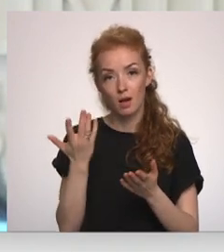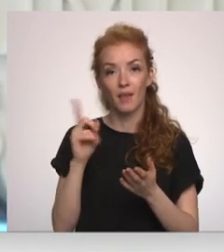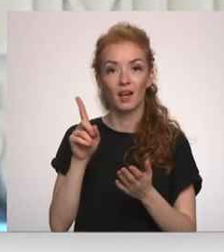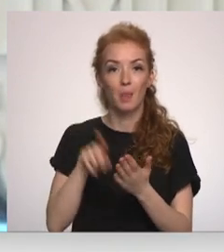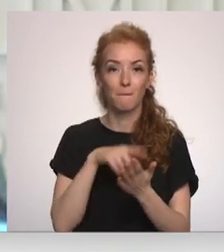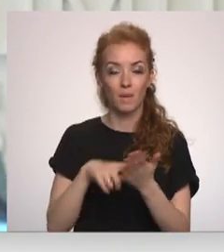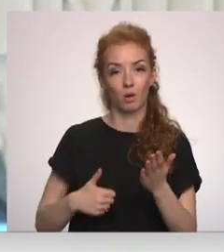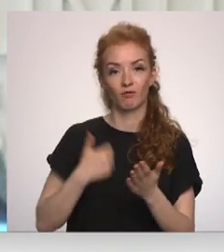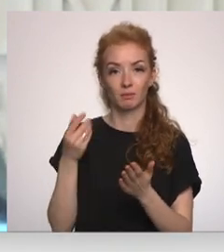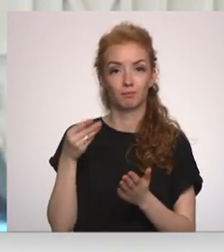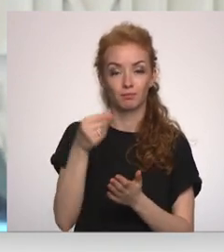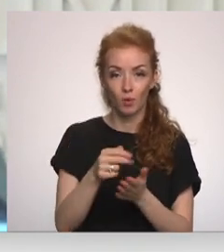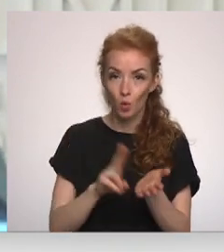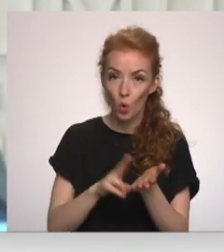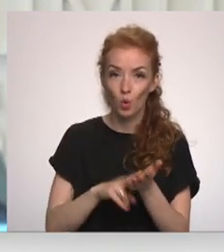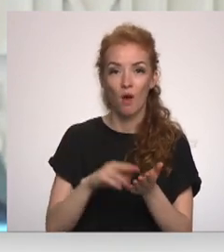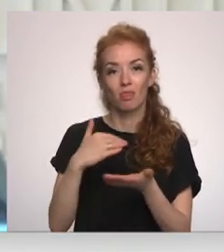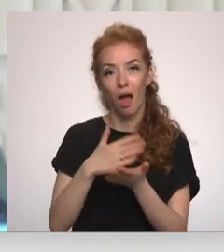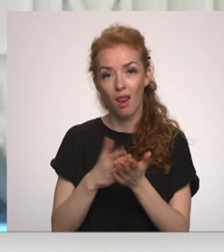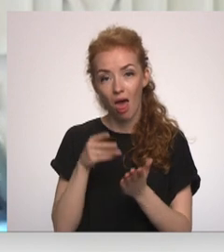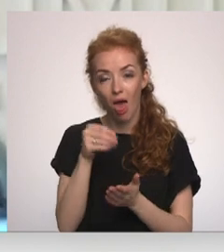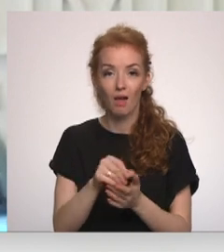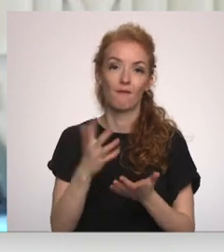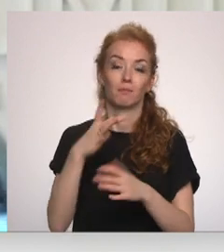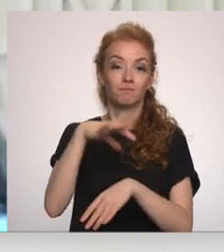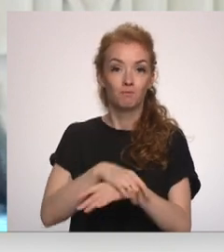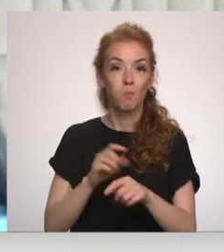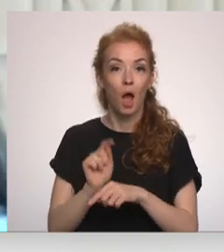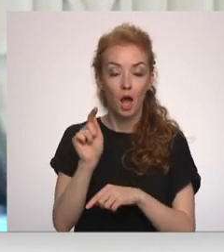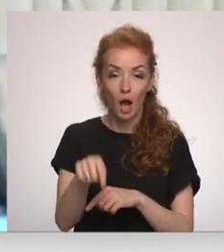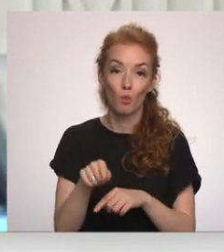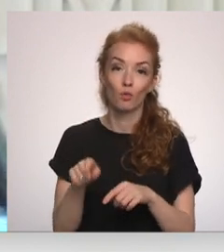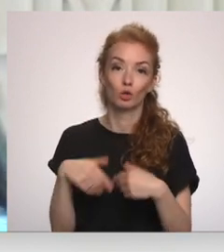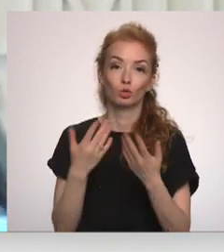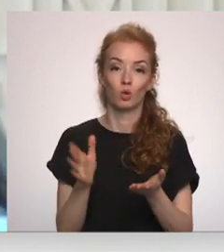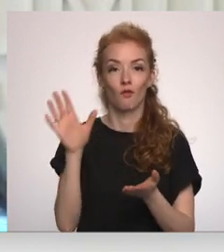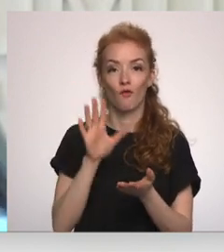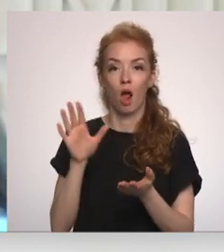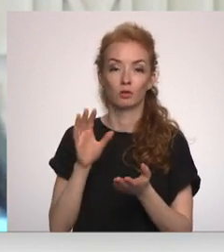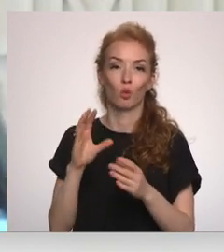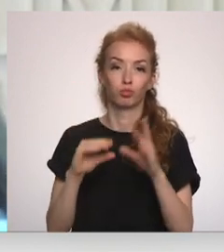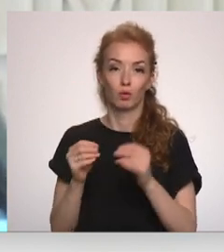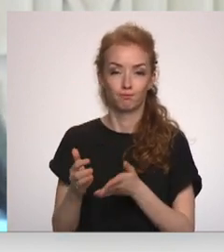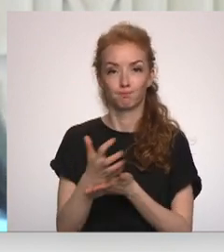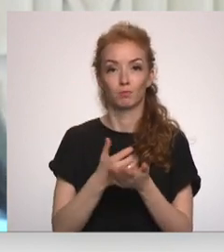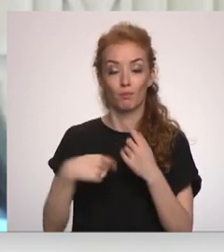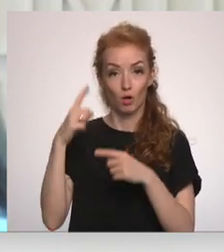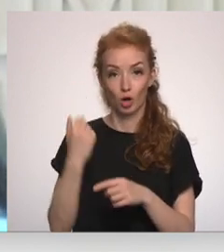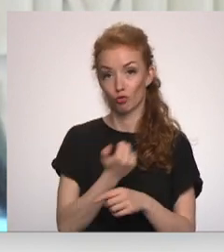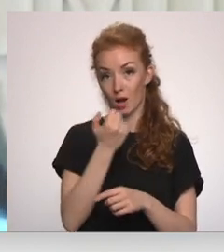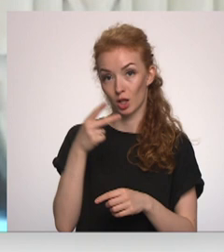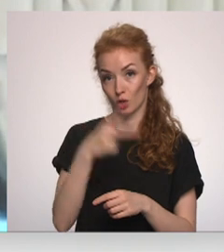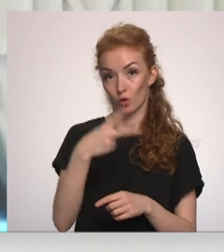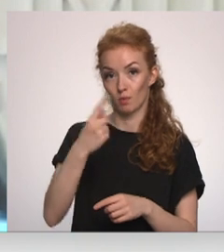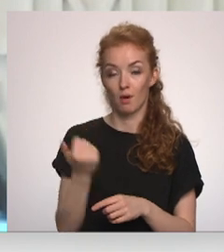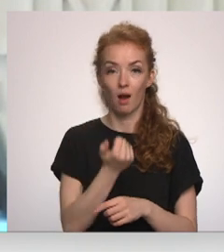nodokļus pilnībā, attiecīgi nav nomaksājuši konstatēt pārkāpumus, kas ir arī devis pienesumu valsts budžetā, nu, piemēram, pagājušajā gadā